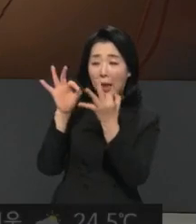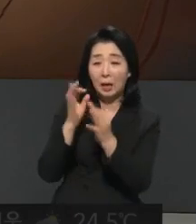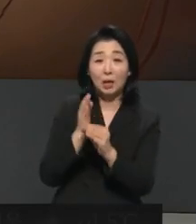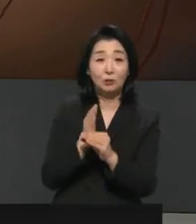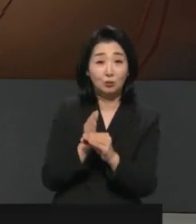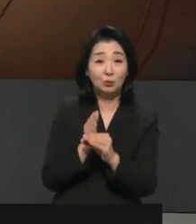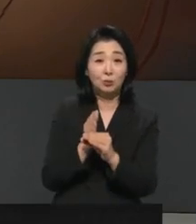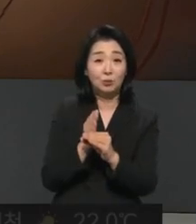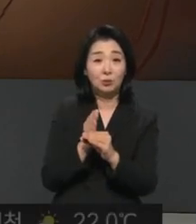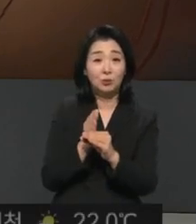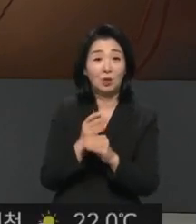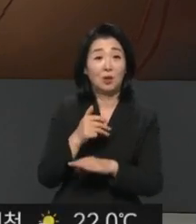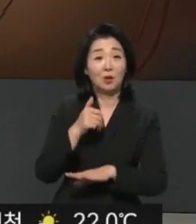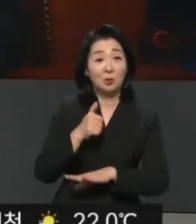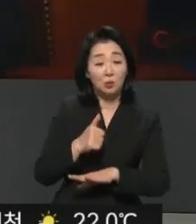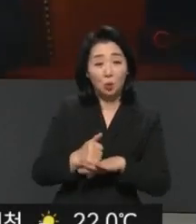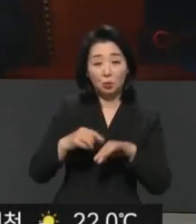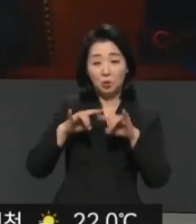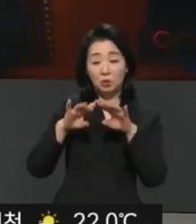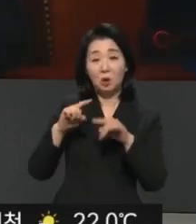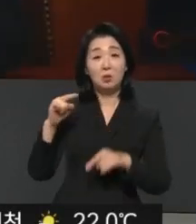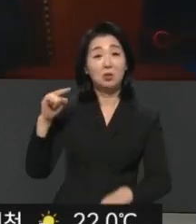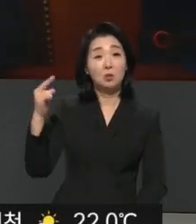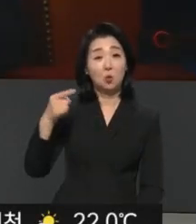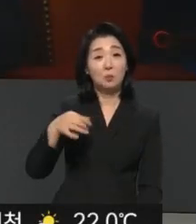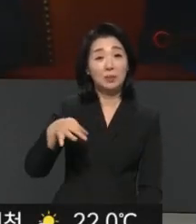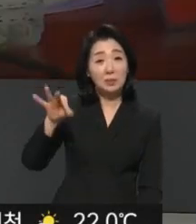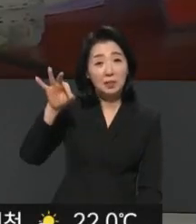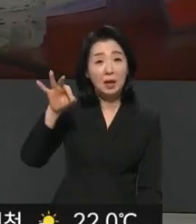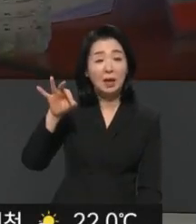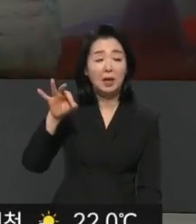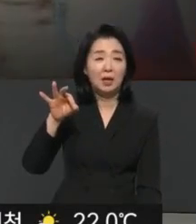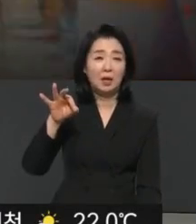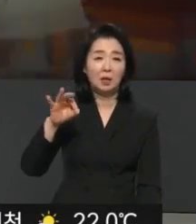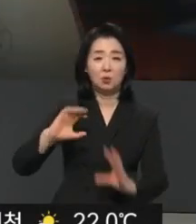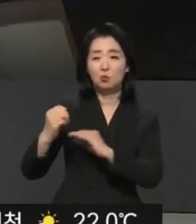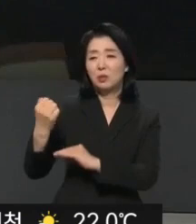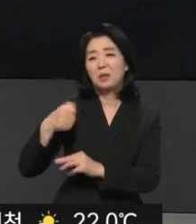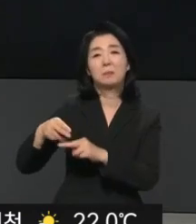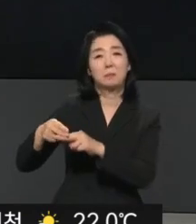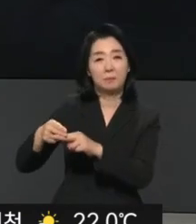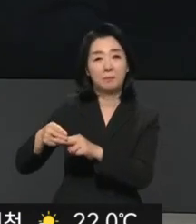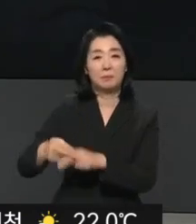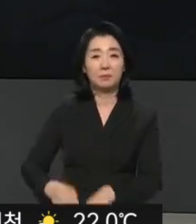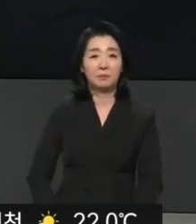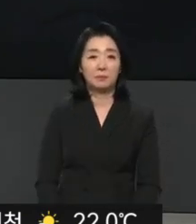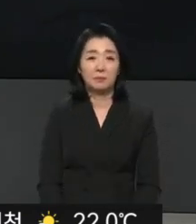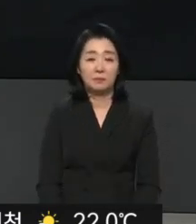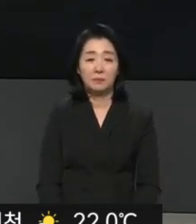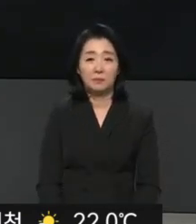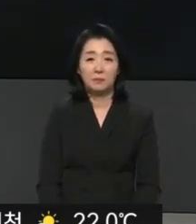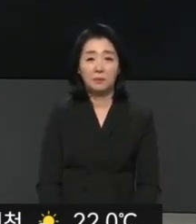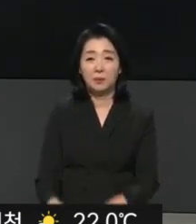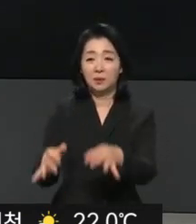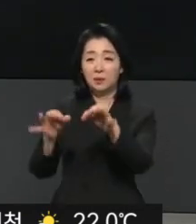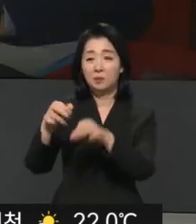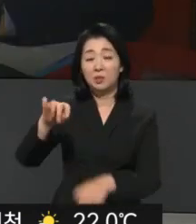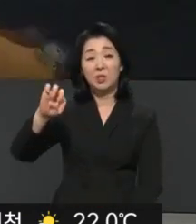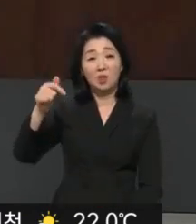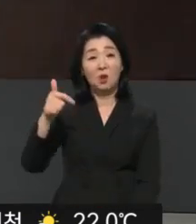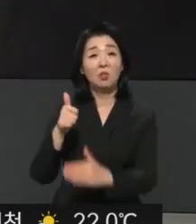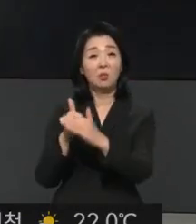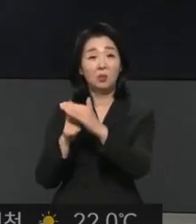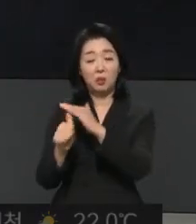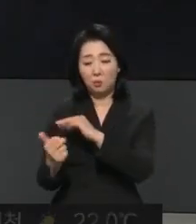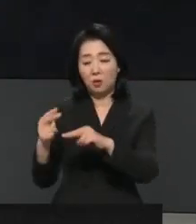것 같습니다. 그렇다면 결국 전기요금 인상 여부는 국민의힘이 틀어준 셈입니다. 이게 바로 김기현 대표가 취임하면서